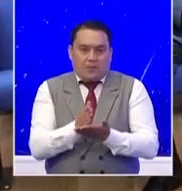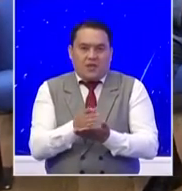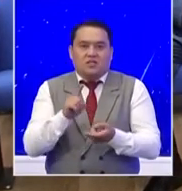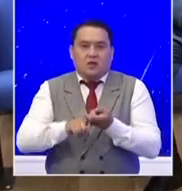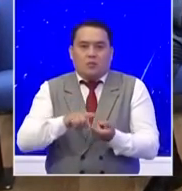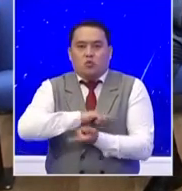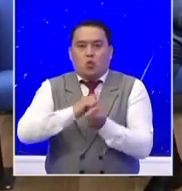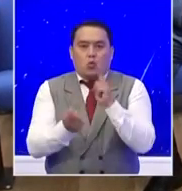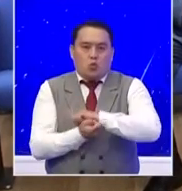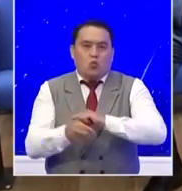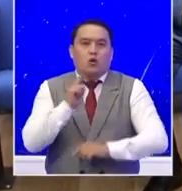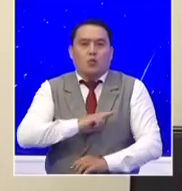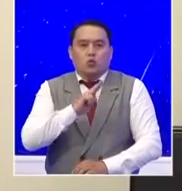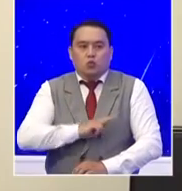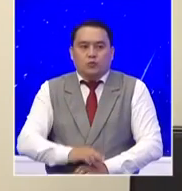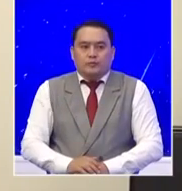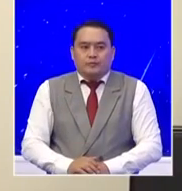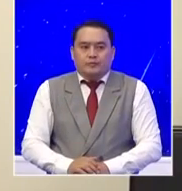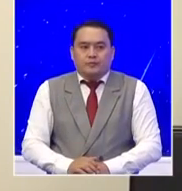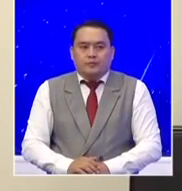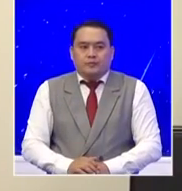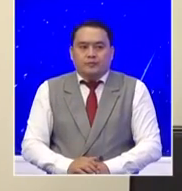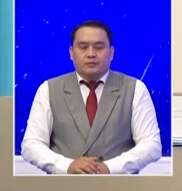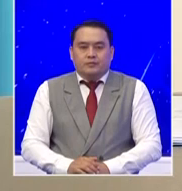связи с переходом на другую работу.